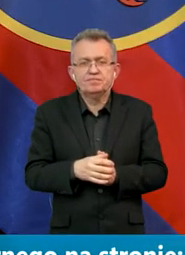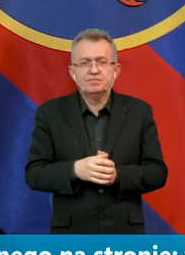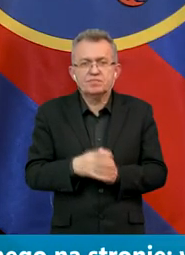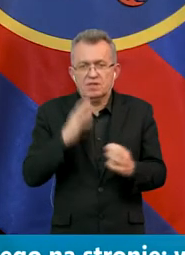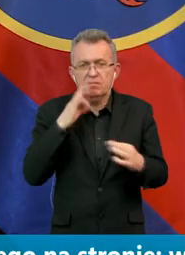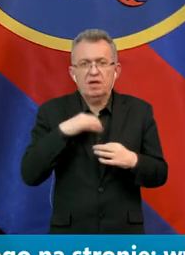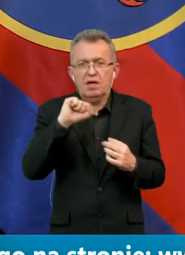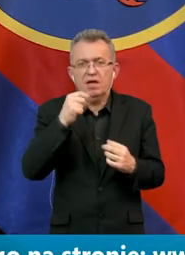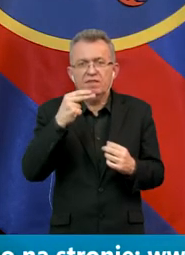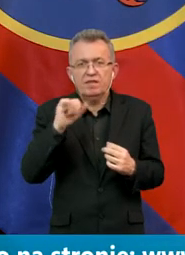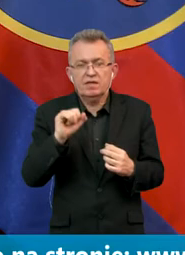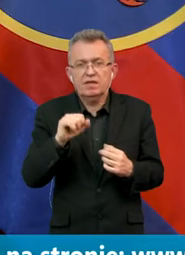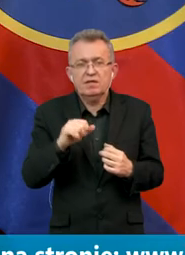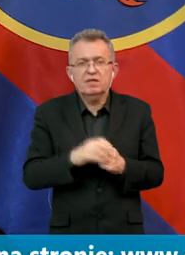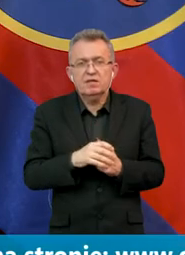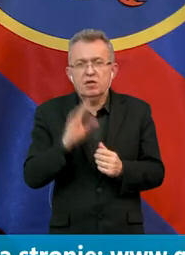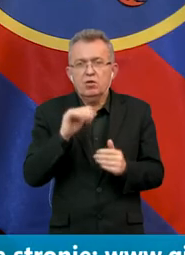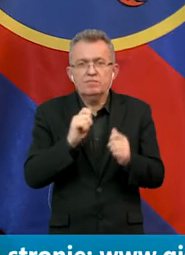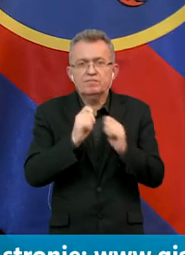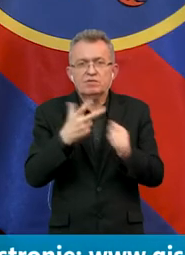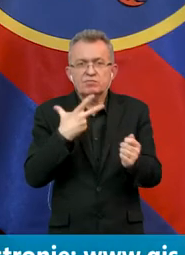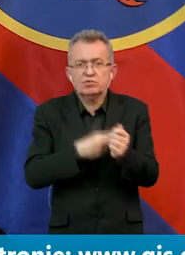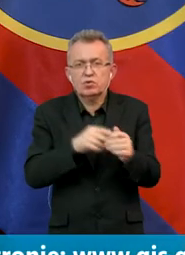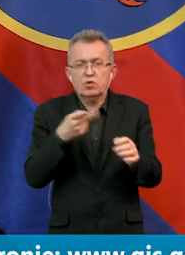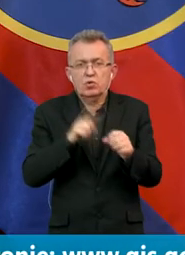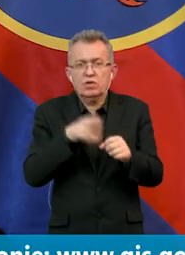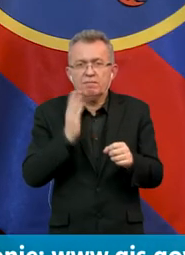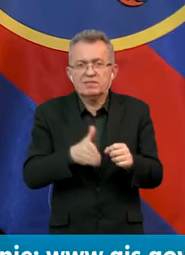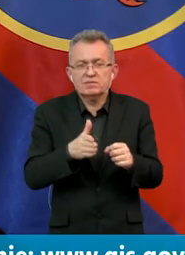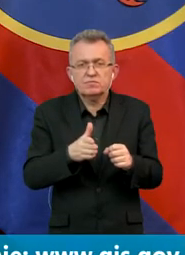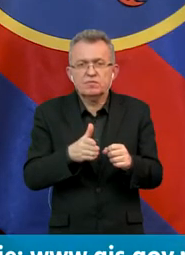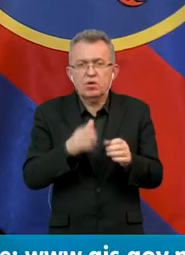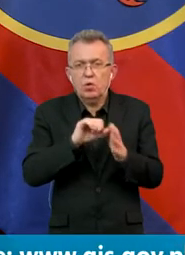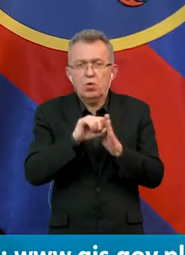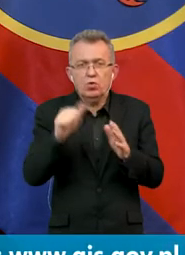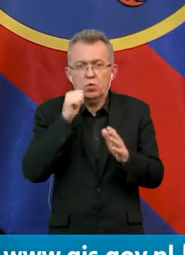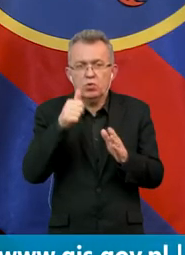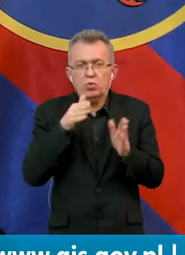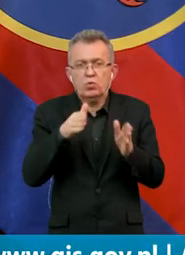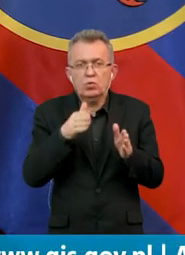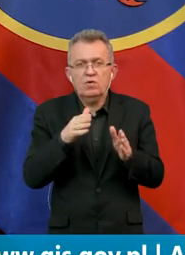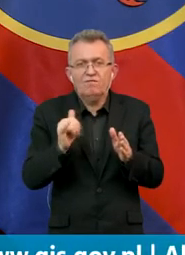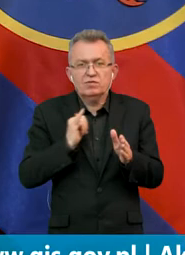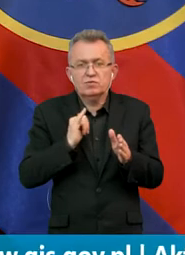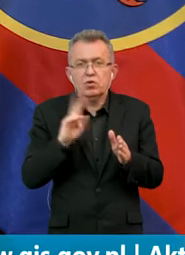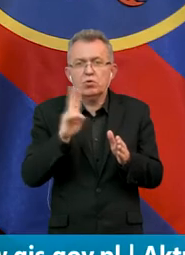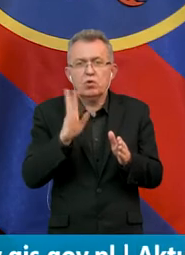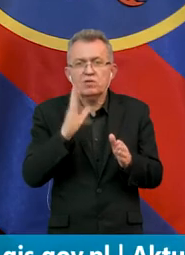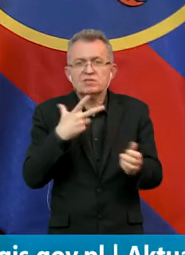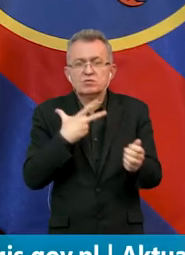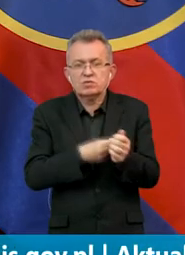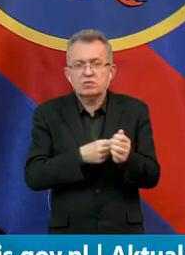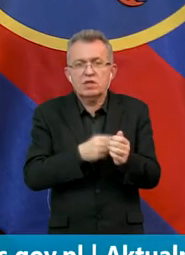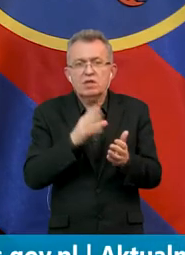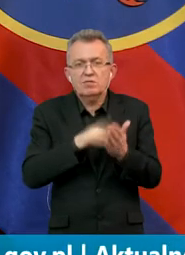Pani Ania, mam pytanie o mobilny punkt szczepień, który będzie od jutra pod przychodnią wojskową. Kto się tam może zgłaszać?